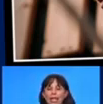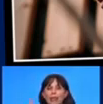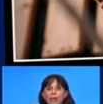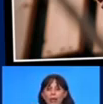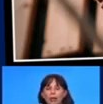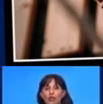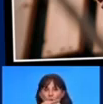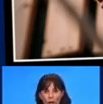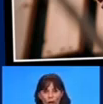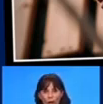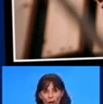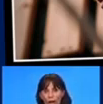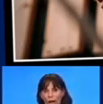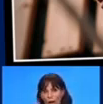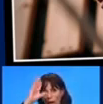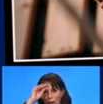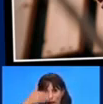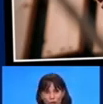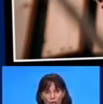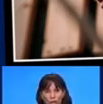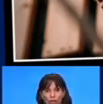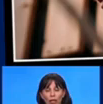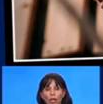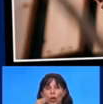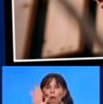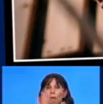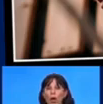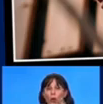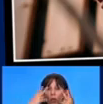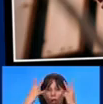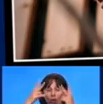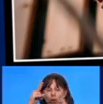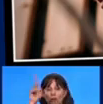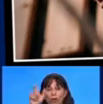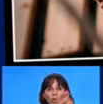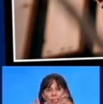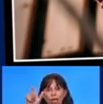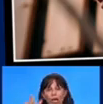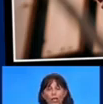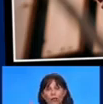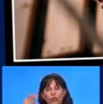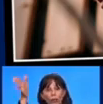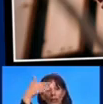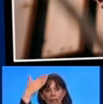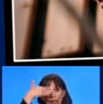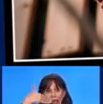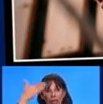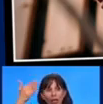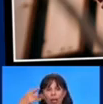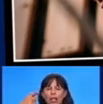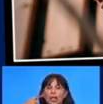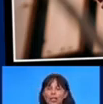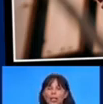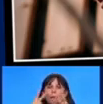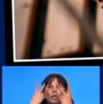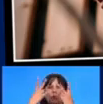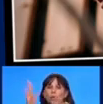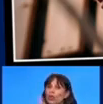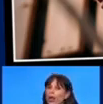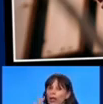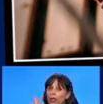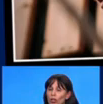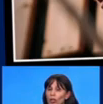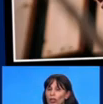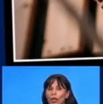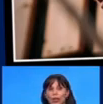בני חשוב פחות מדמם של אזרחי מדינה זרה? זה מבחינתי המשתמע מהחלטתך. החזר את